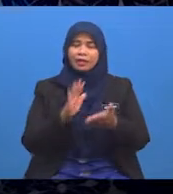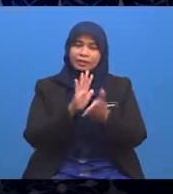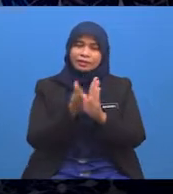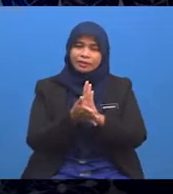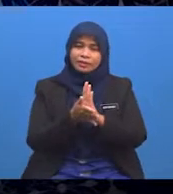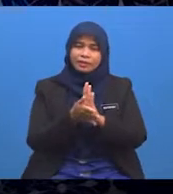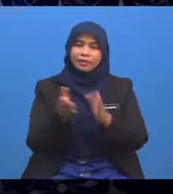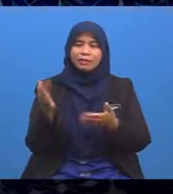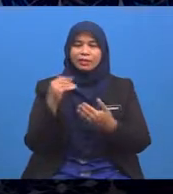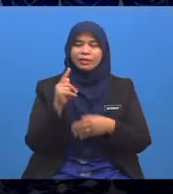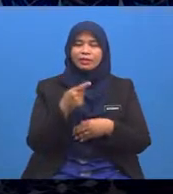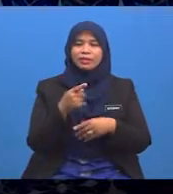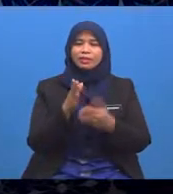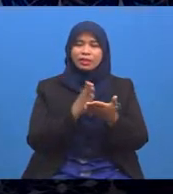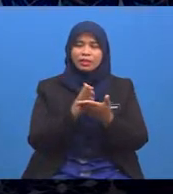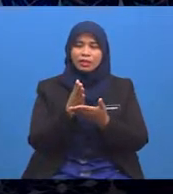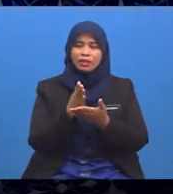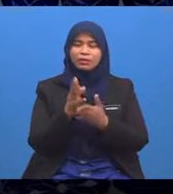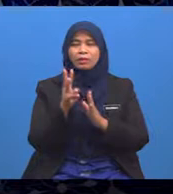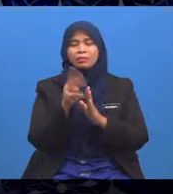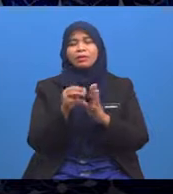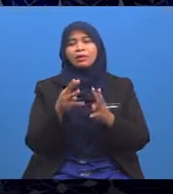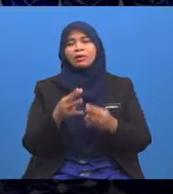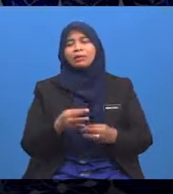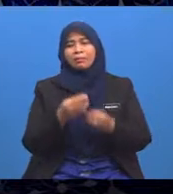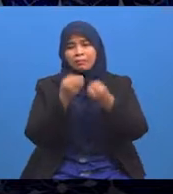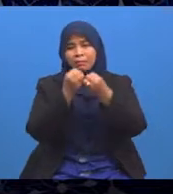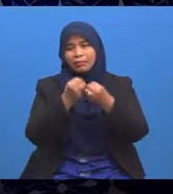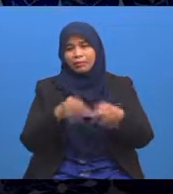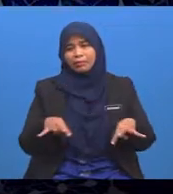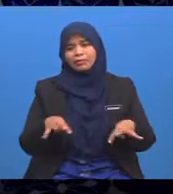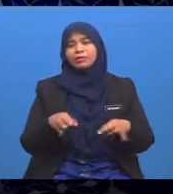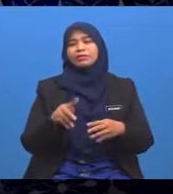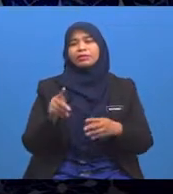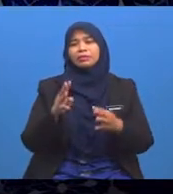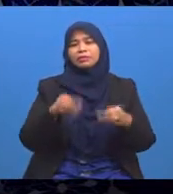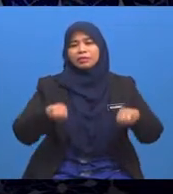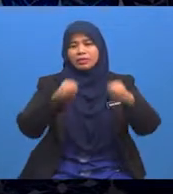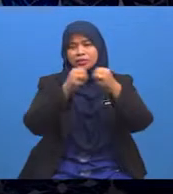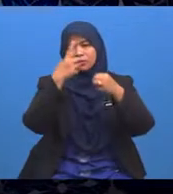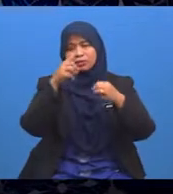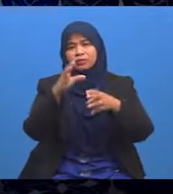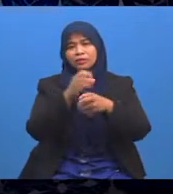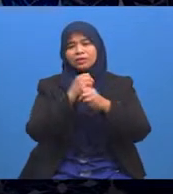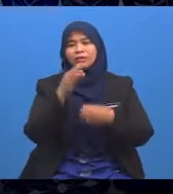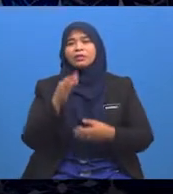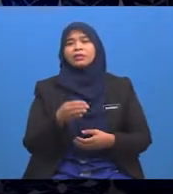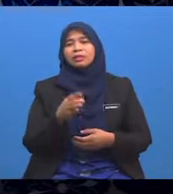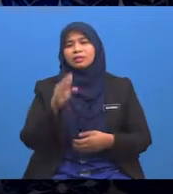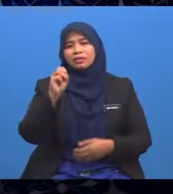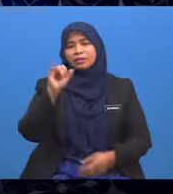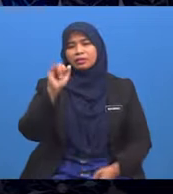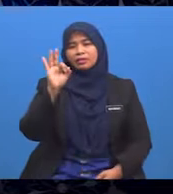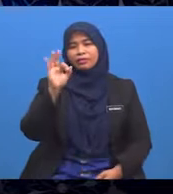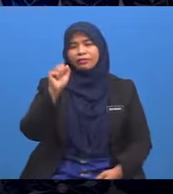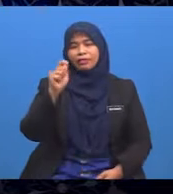itu, marilah kita terus mengimarahkan dan memakmurkan masjid untuk beroleh syafaat daripada Allah Subhanahu